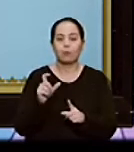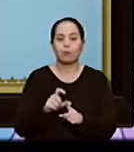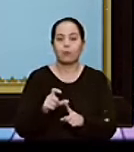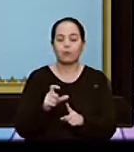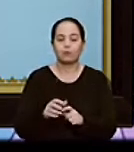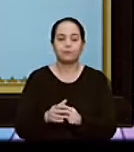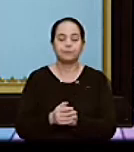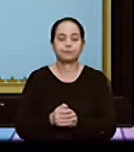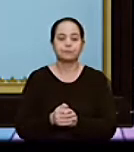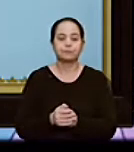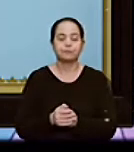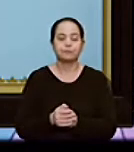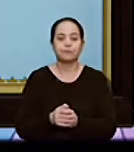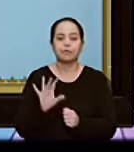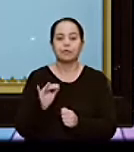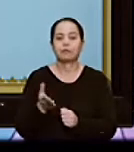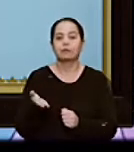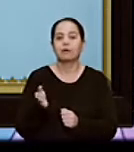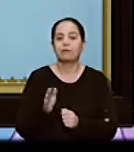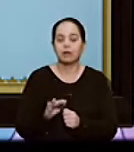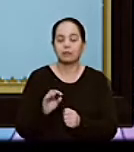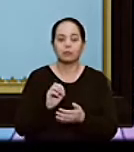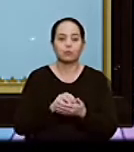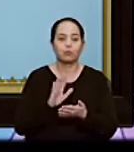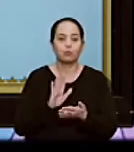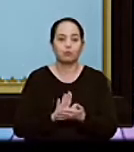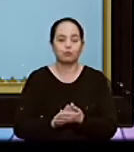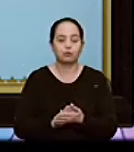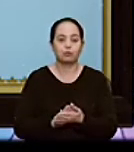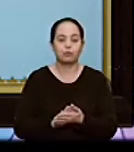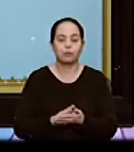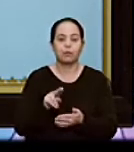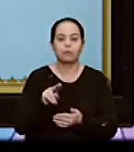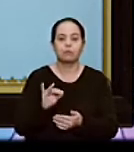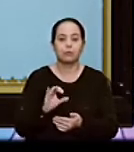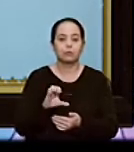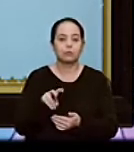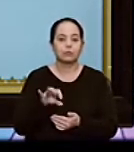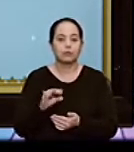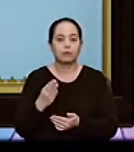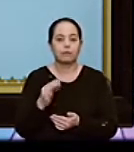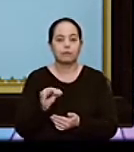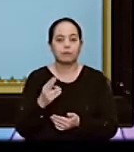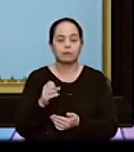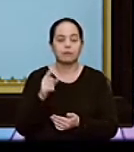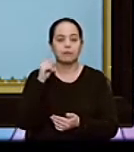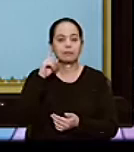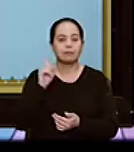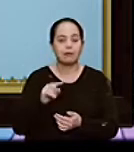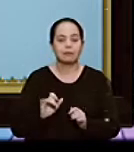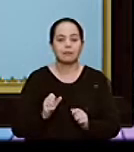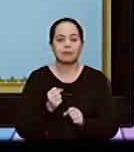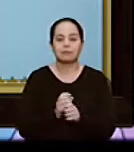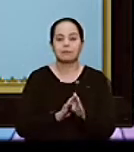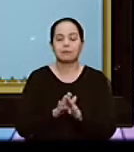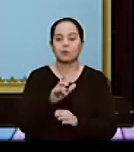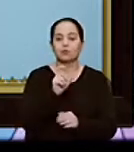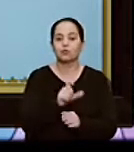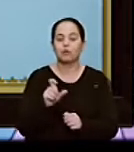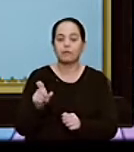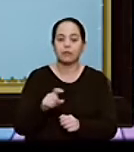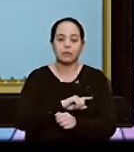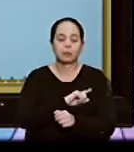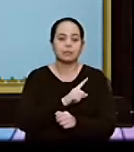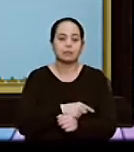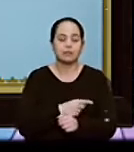И давайте запишем пословицу. Знание делает человека сильным.